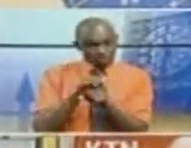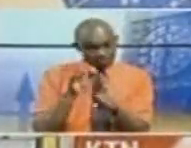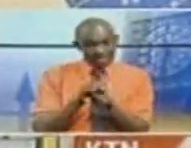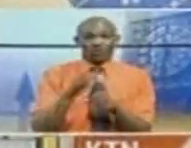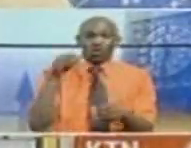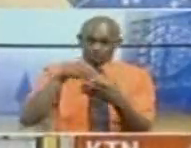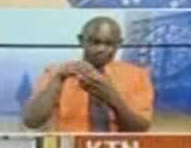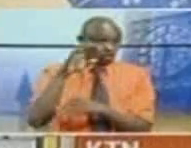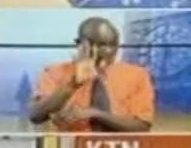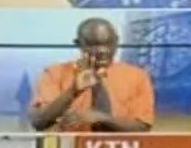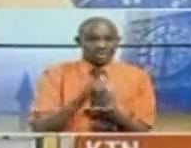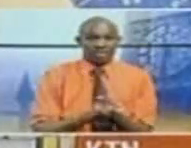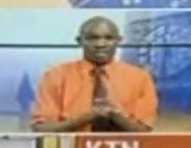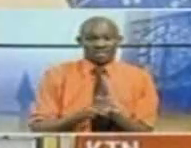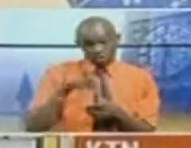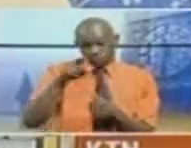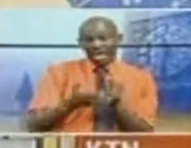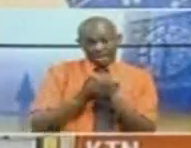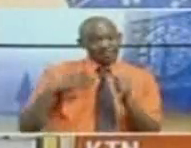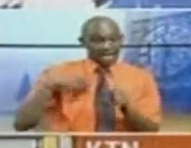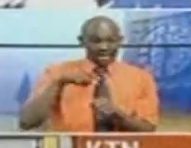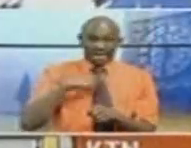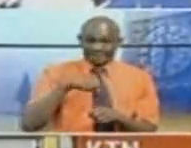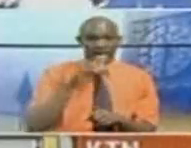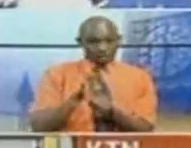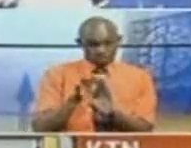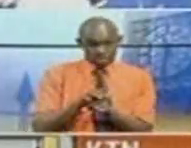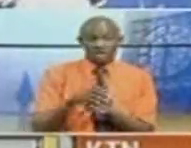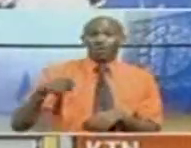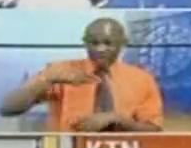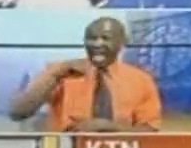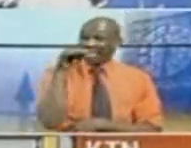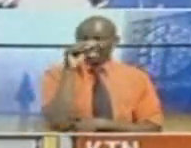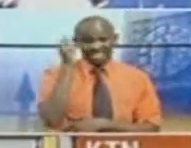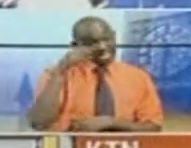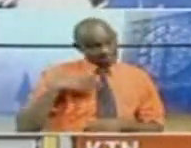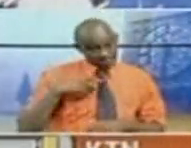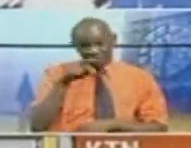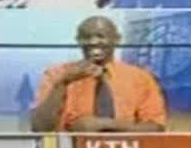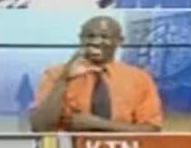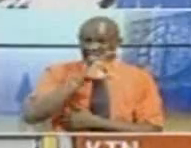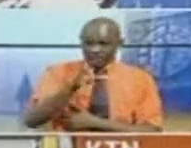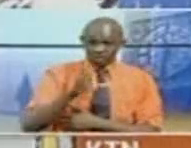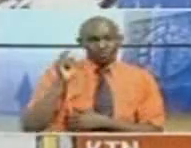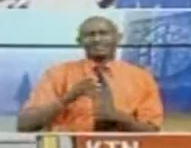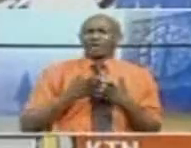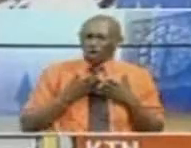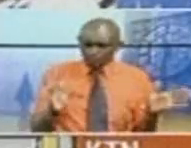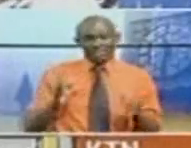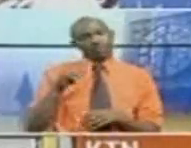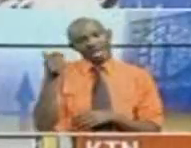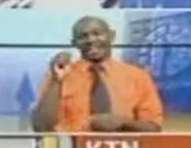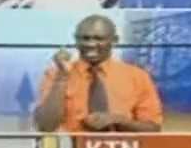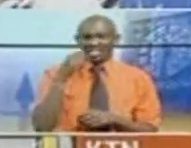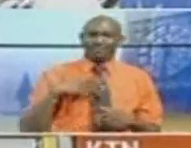wenu, kwa vile mmeweza kutusaidia. And we are asking Kenyans in this county tuwe open kwa Wakenya